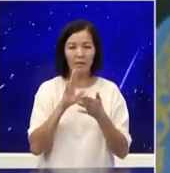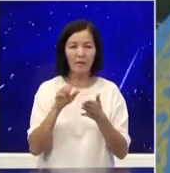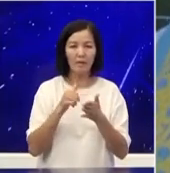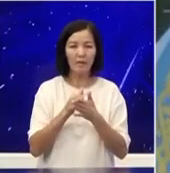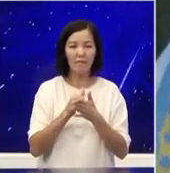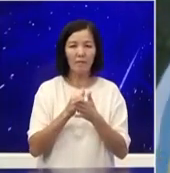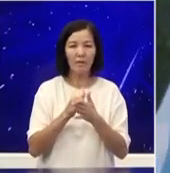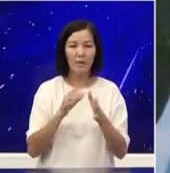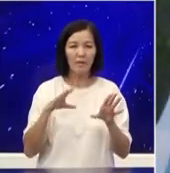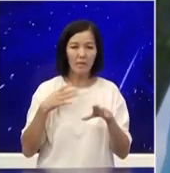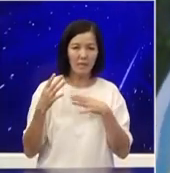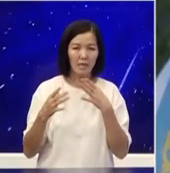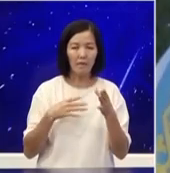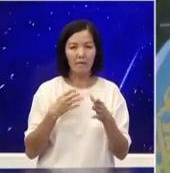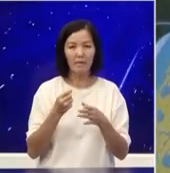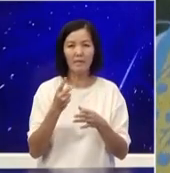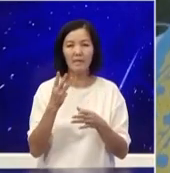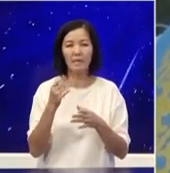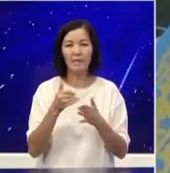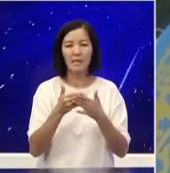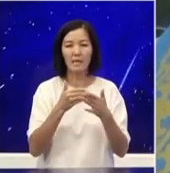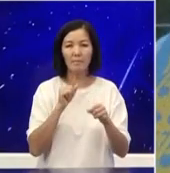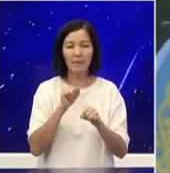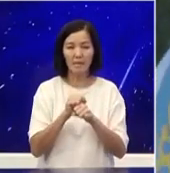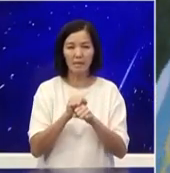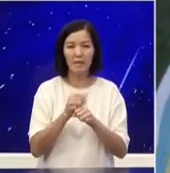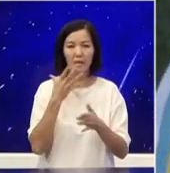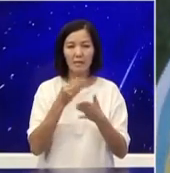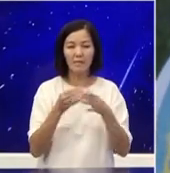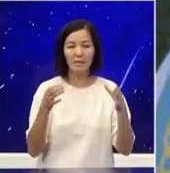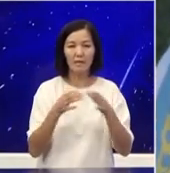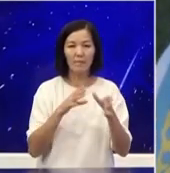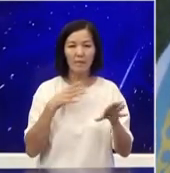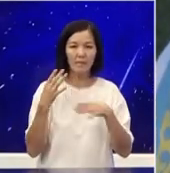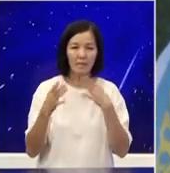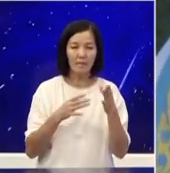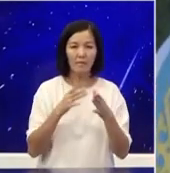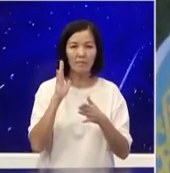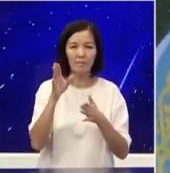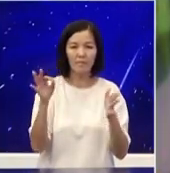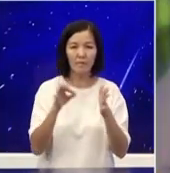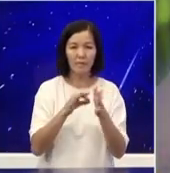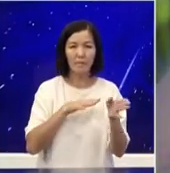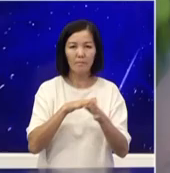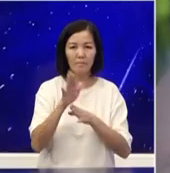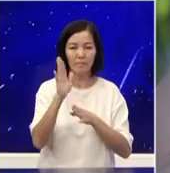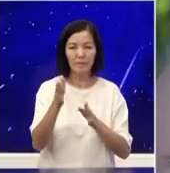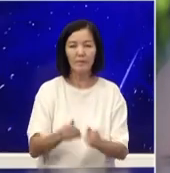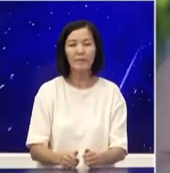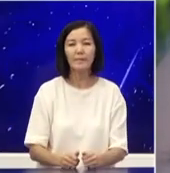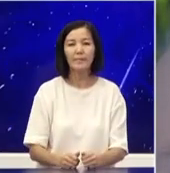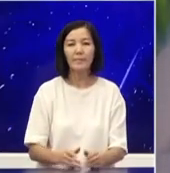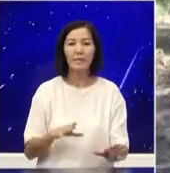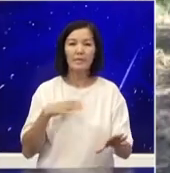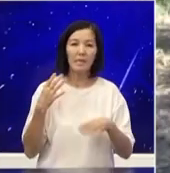не терять форму. Несколько раз чемпионат страны переносили, но мы со своей командой не останавливаемся и идем к своей цели. Тренируется